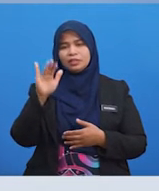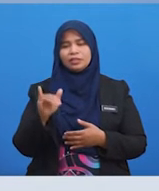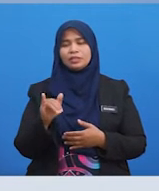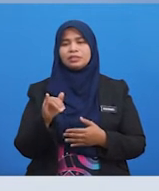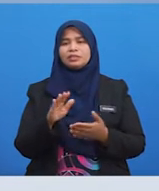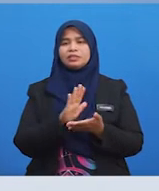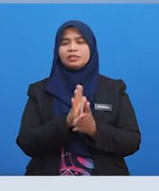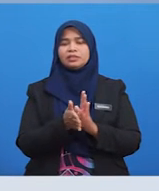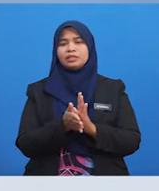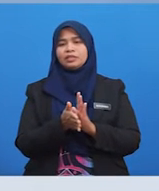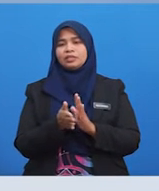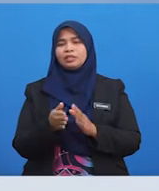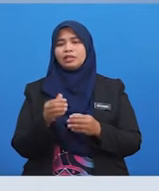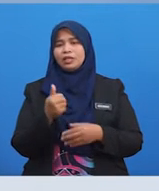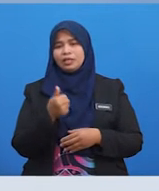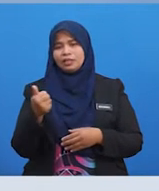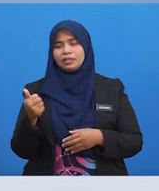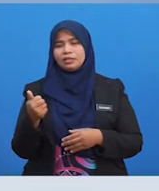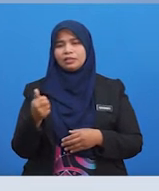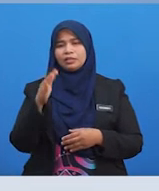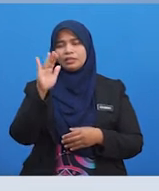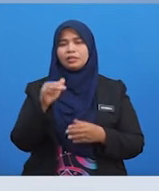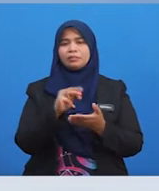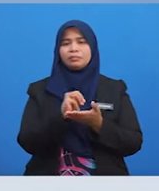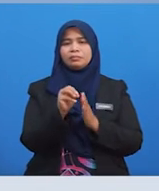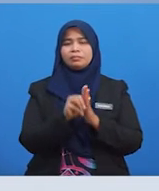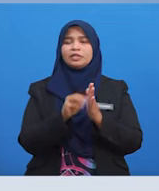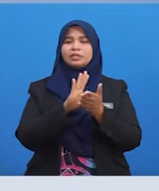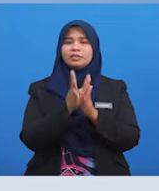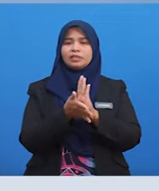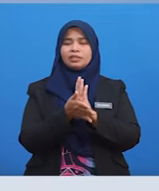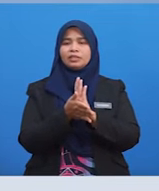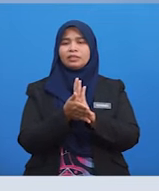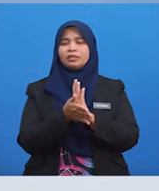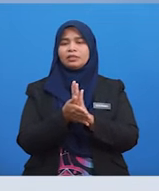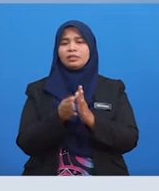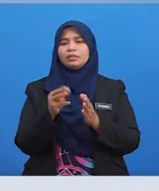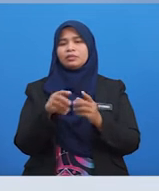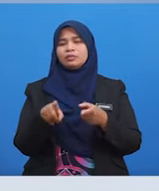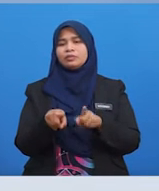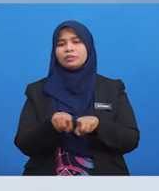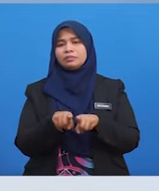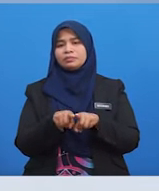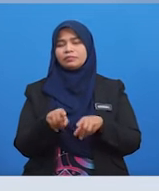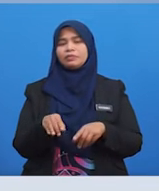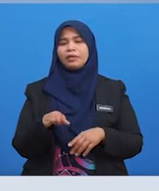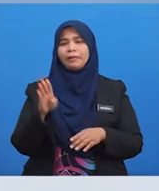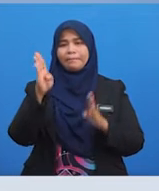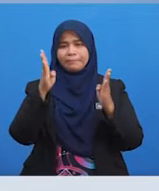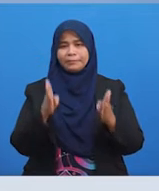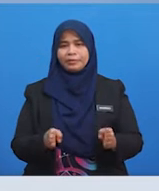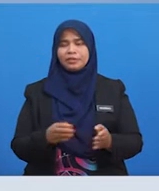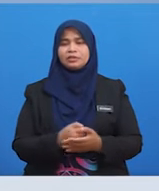inilah medium atau alat yang menjadi penyatuan bangsa. Bagaimana